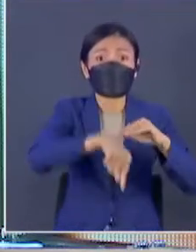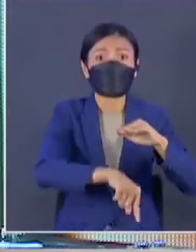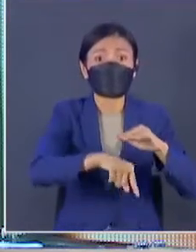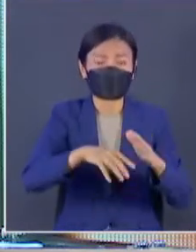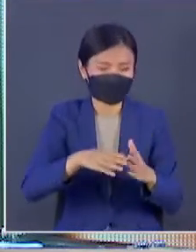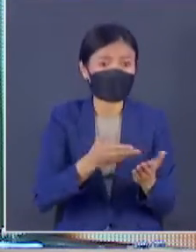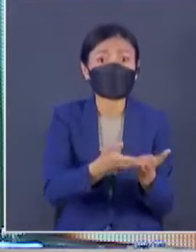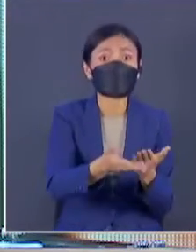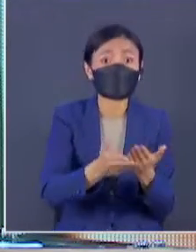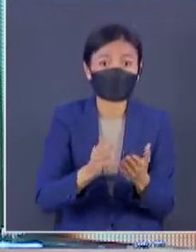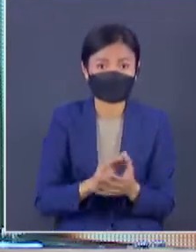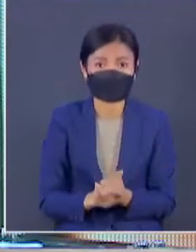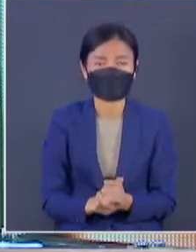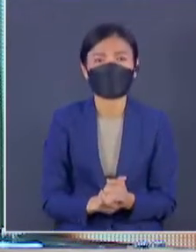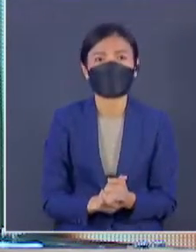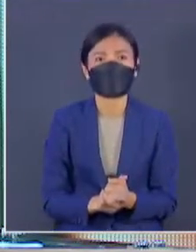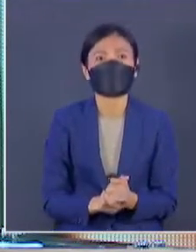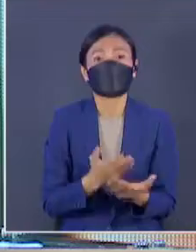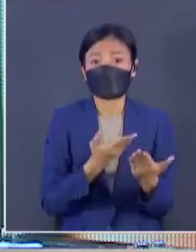ยใต้ดินเนี่ยนะครับต้องได้รับเงินเนี่ย